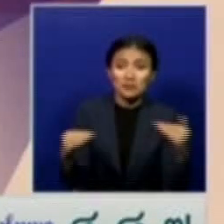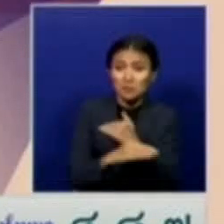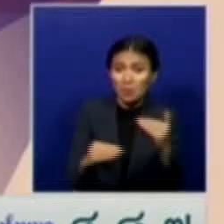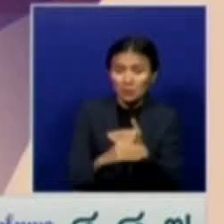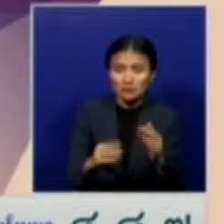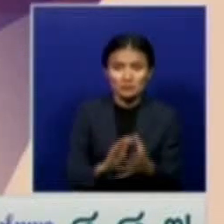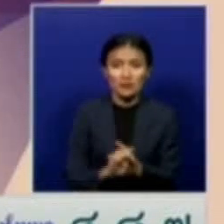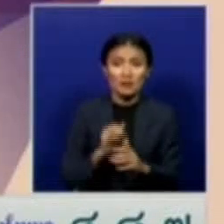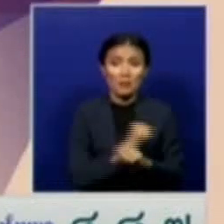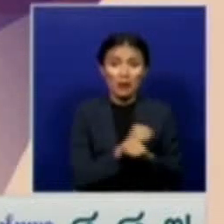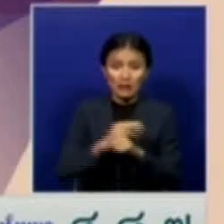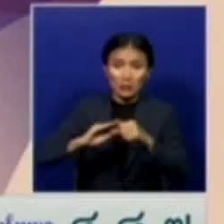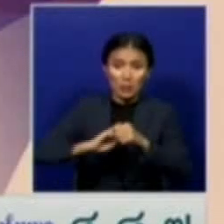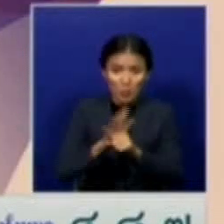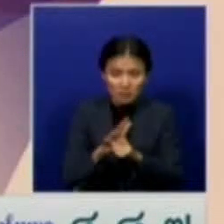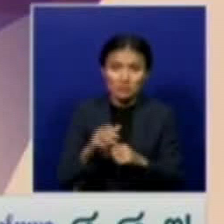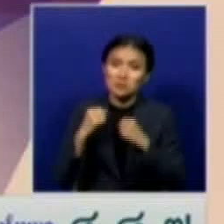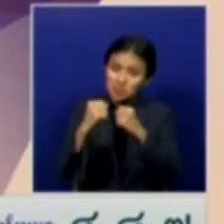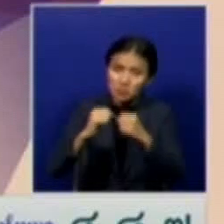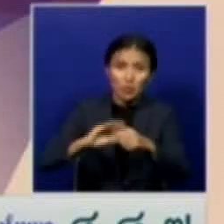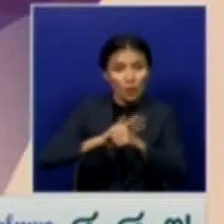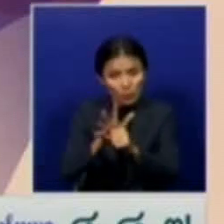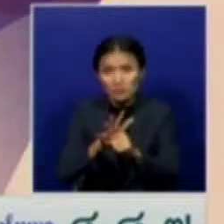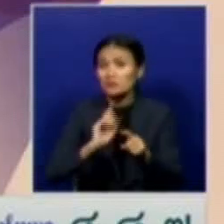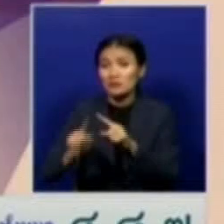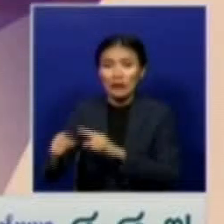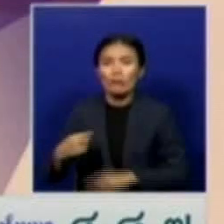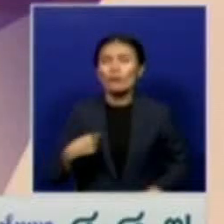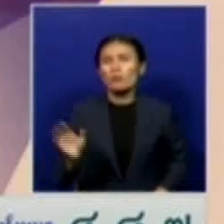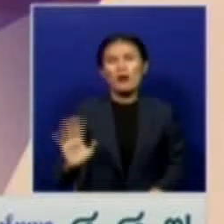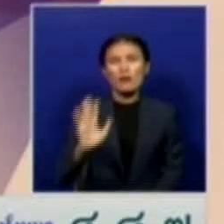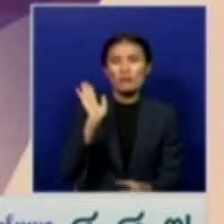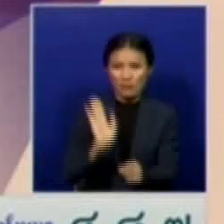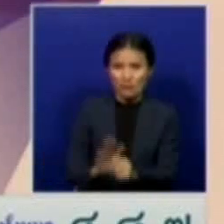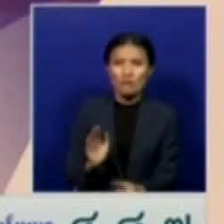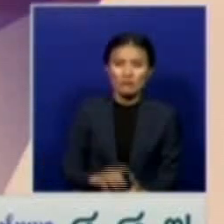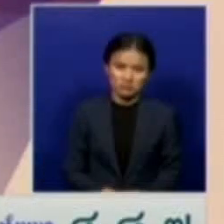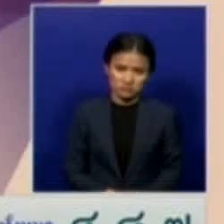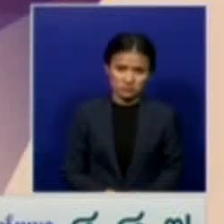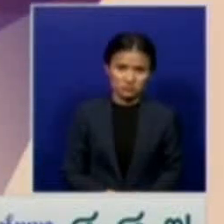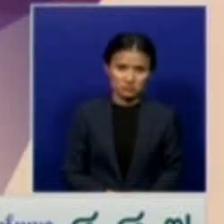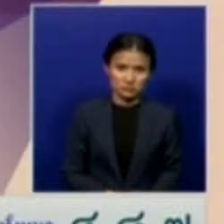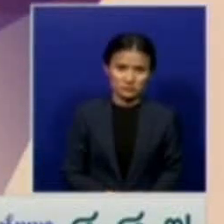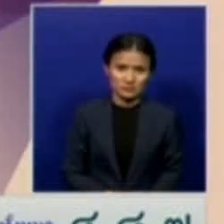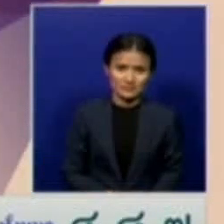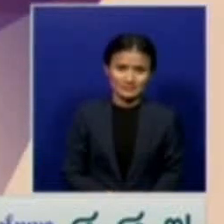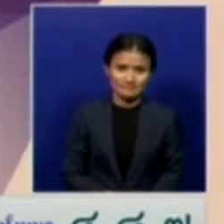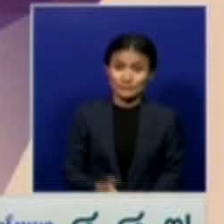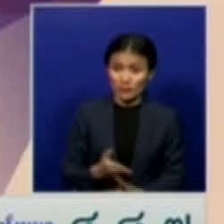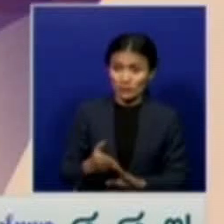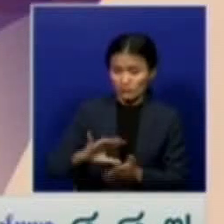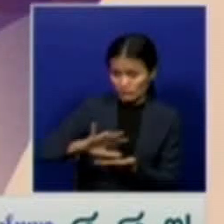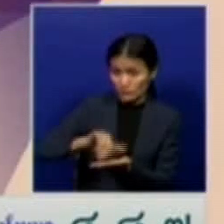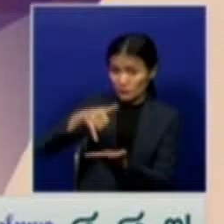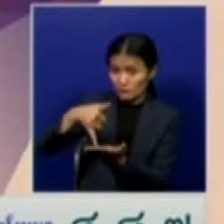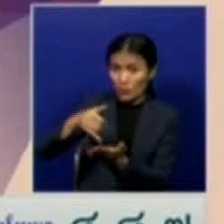นะแล้วทำไมถึงมีภาพการไปต่อแถวร้องทุกข์ด้วยสายตาที่เลื่อนลอยสิ้นหวังน้ำตาคลอเบ้า